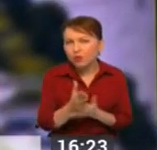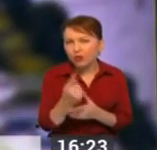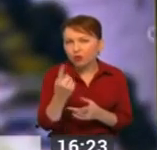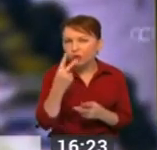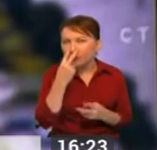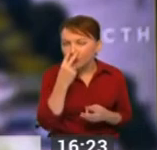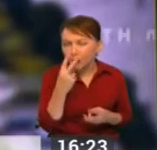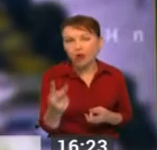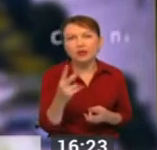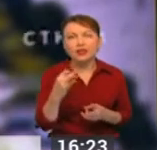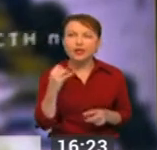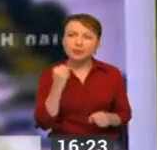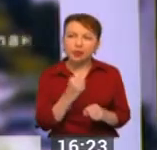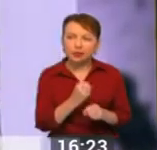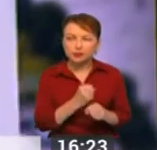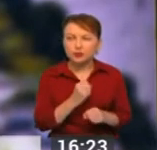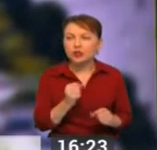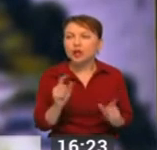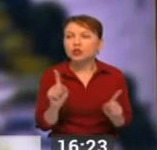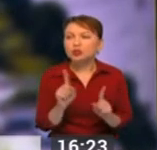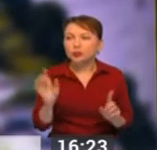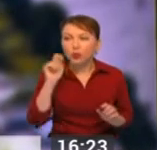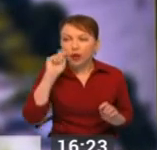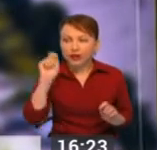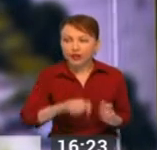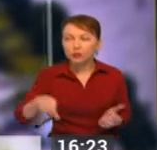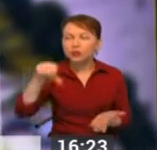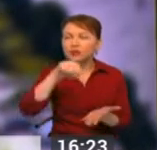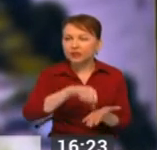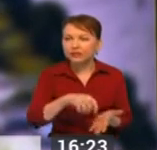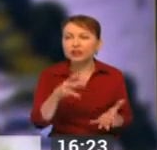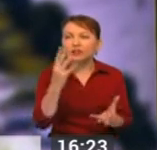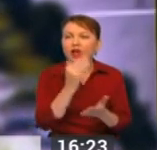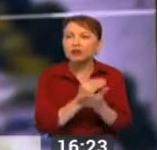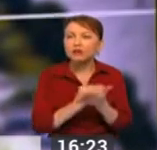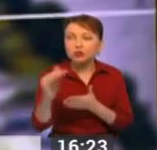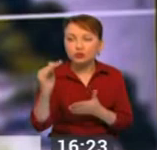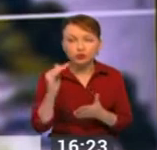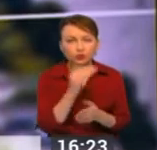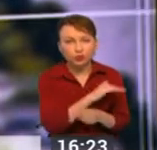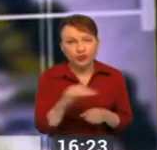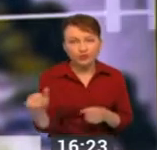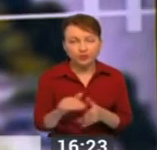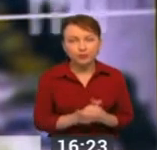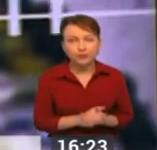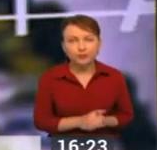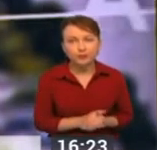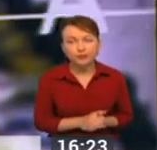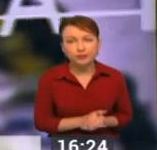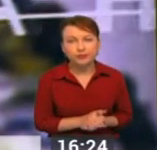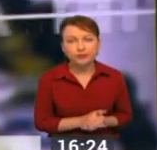погляді і працюють над тим, аби Україну представити як найвищу, як найвищому рівні.